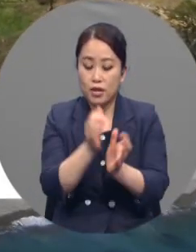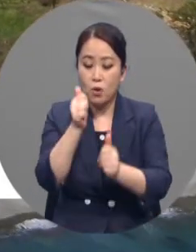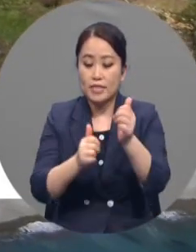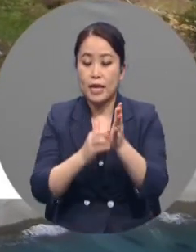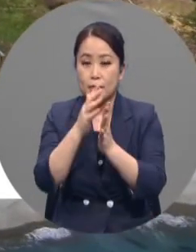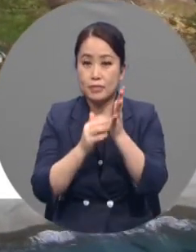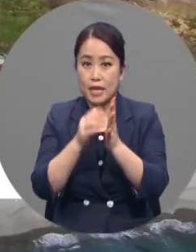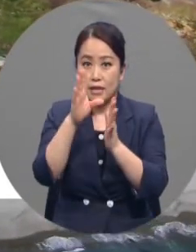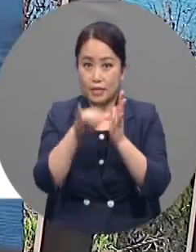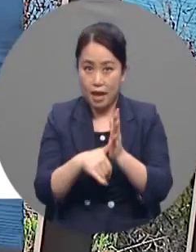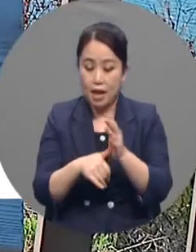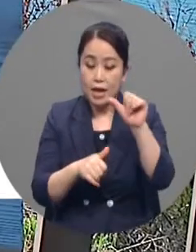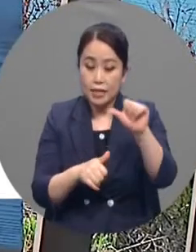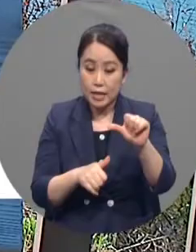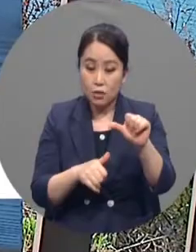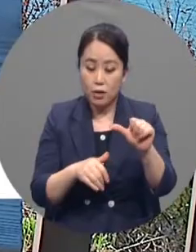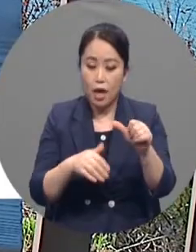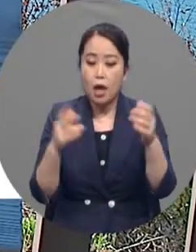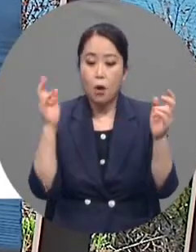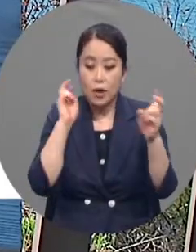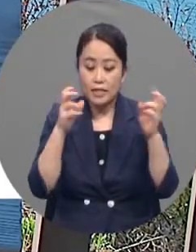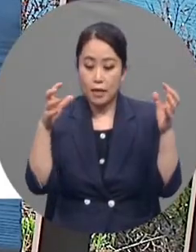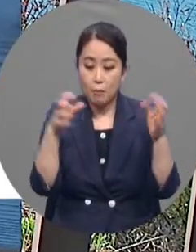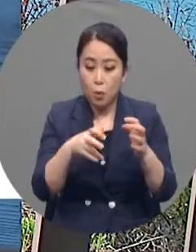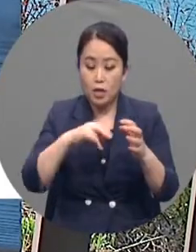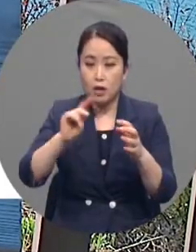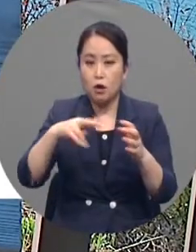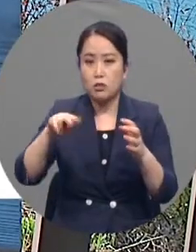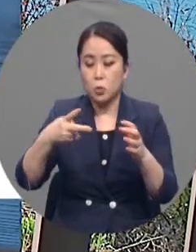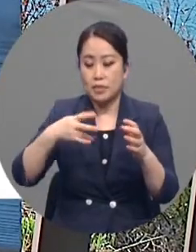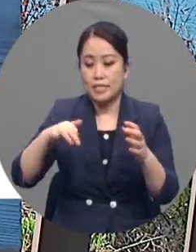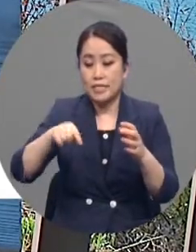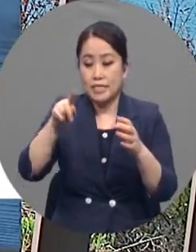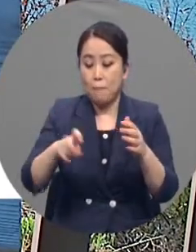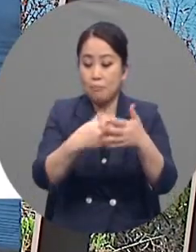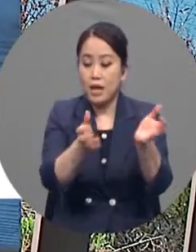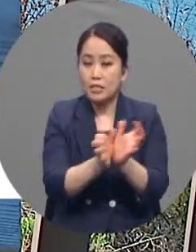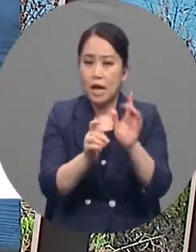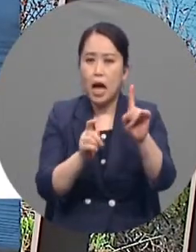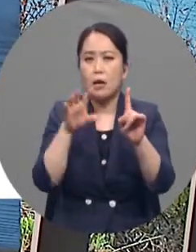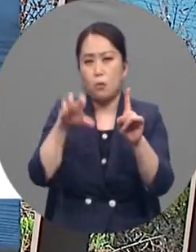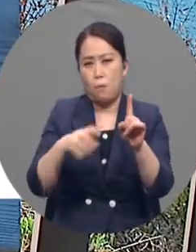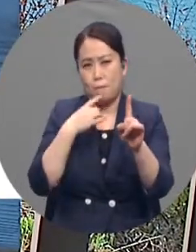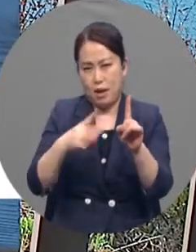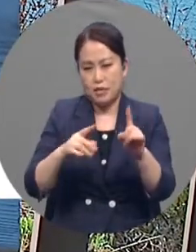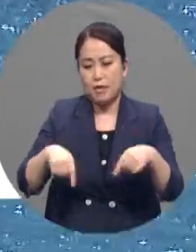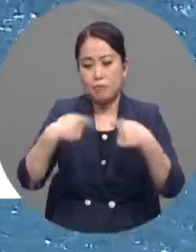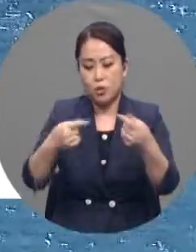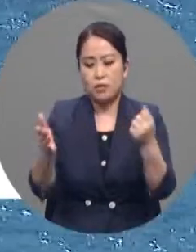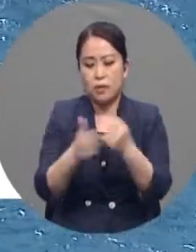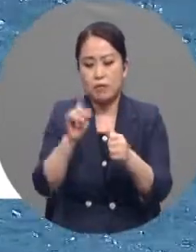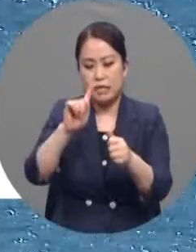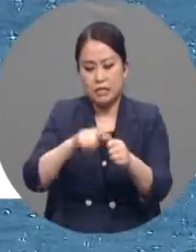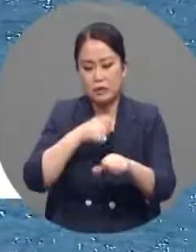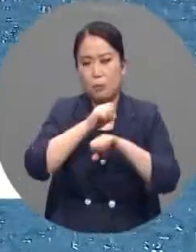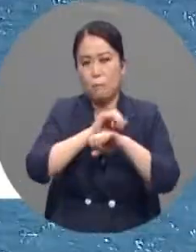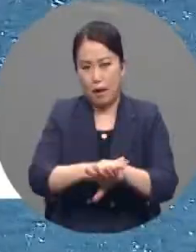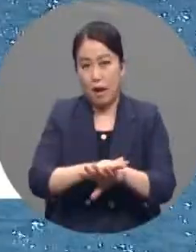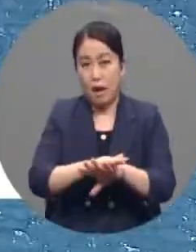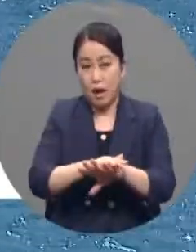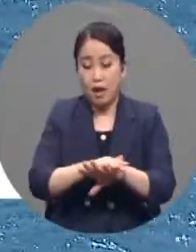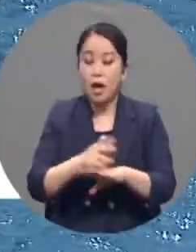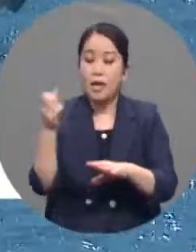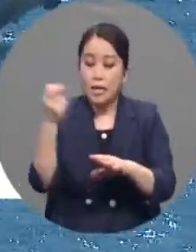5개 업체를 꾸려진 컨소시엄 한 곳이 단독 참가하면서 자동 유체화 됐다고 밝혔습니다 구토 보낸